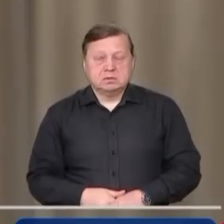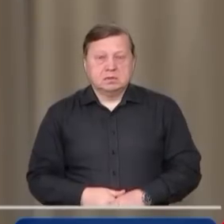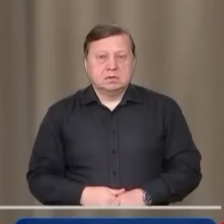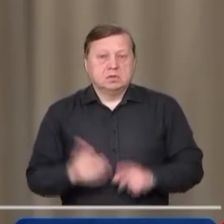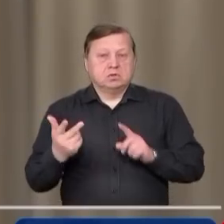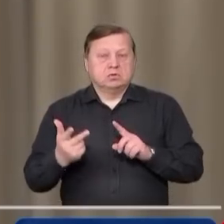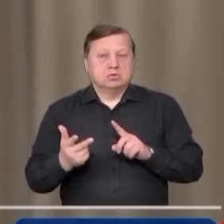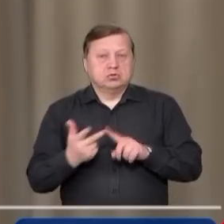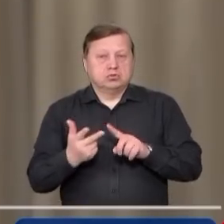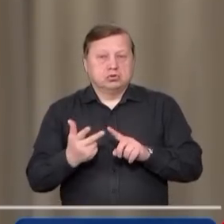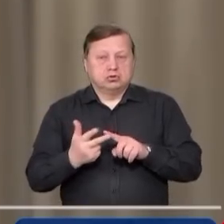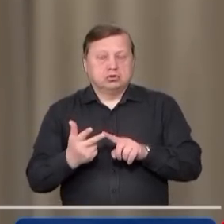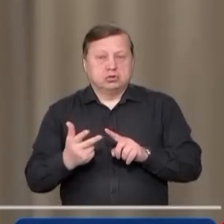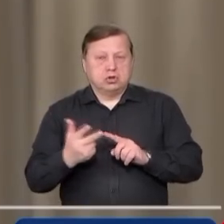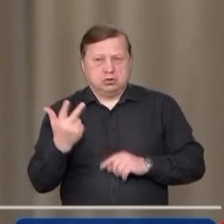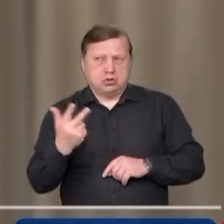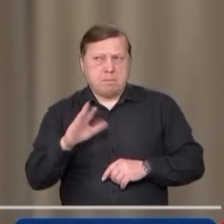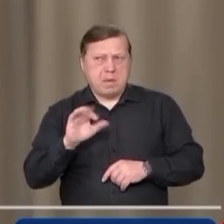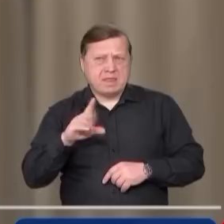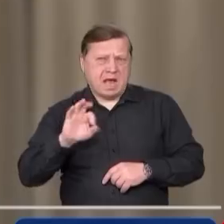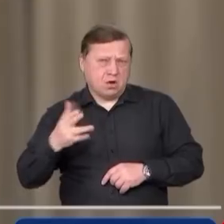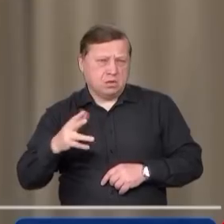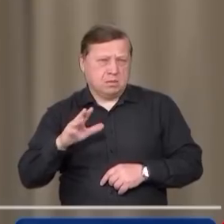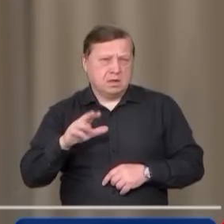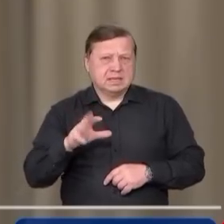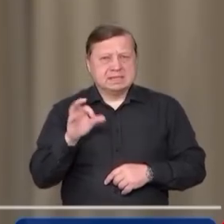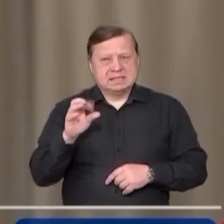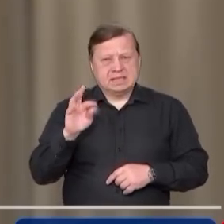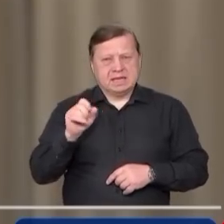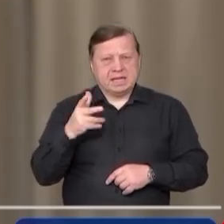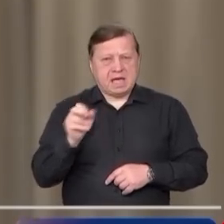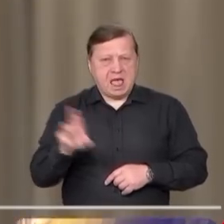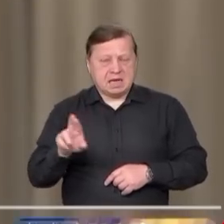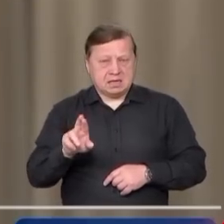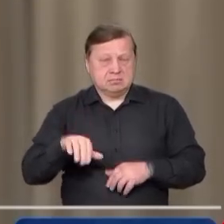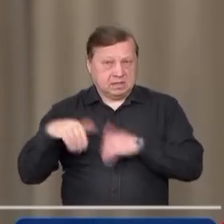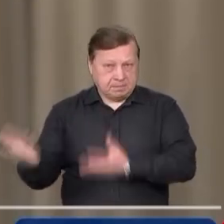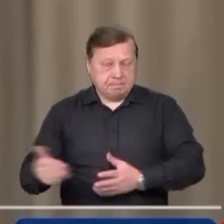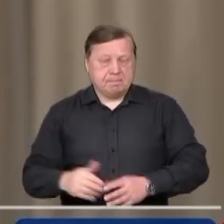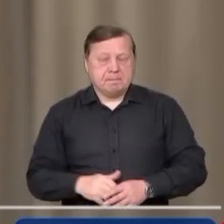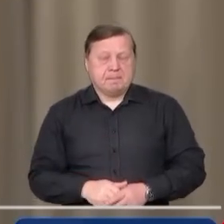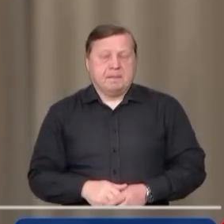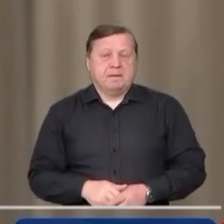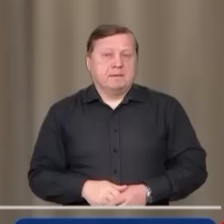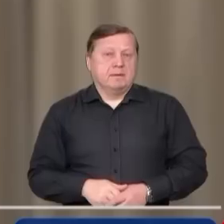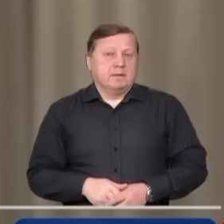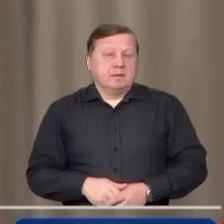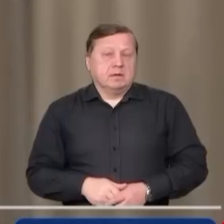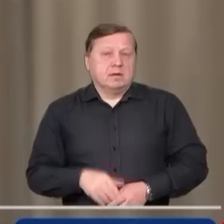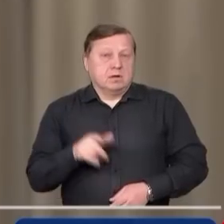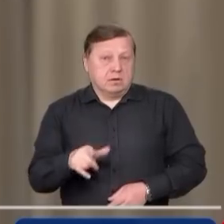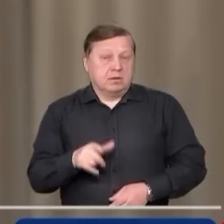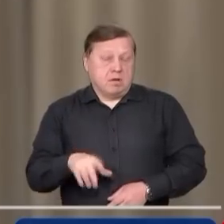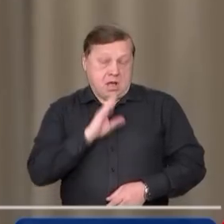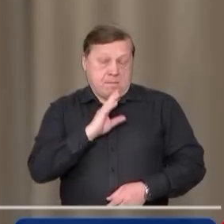Trzech batalionów czy brygady strajkerów. To jest część wysiłków, które